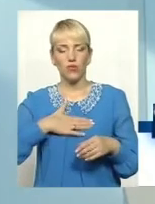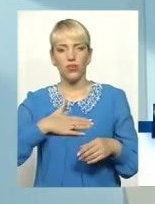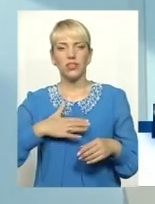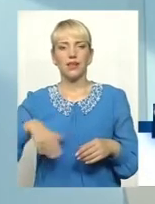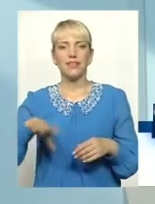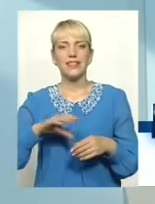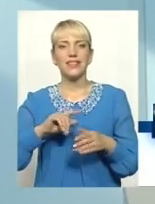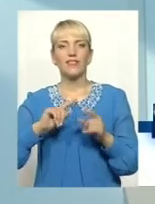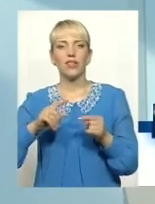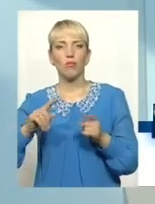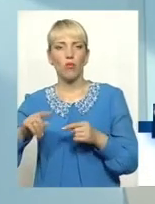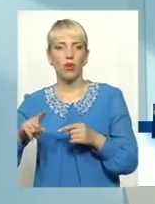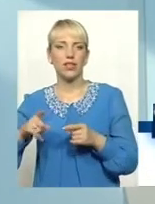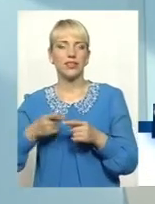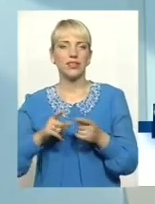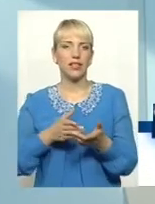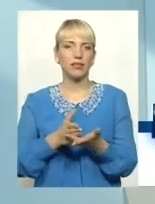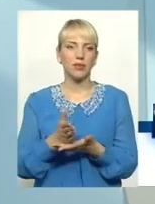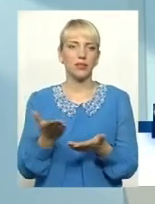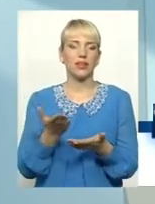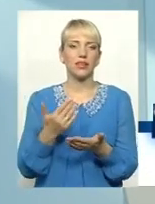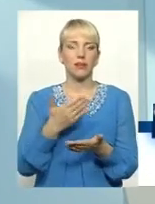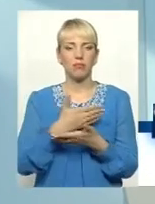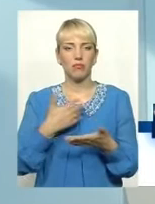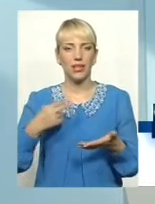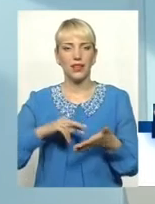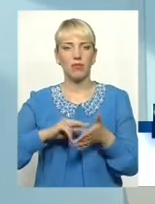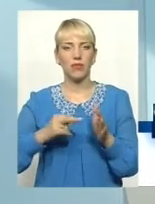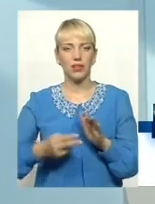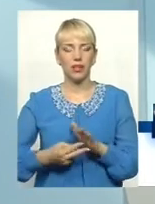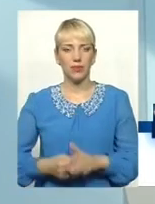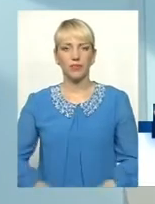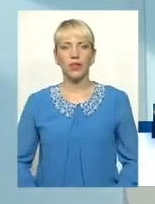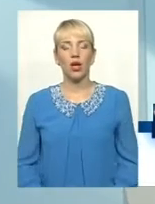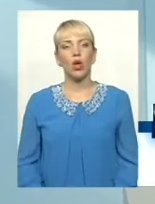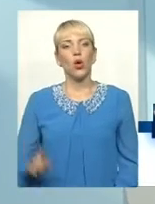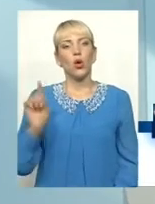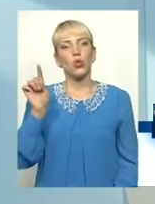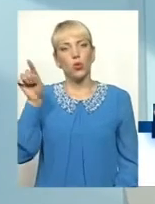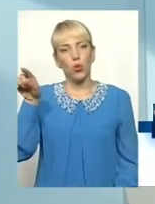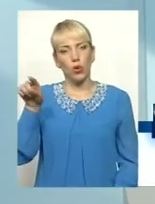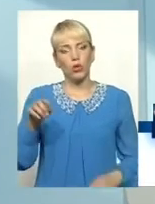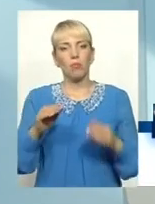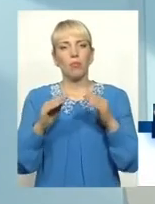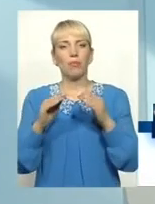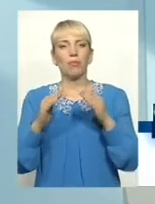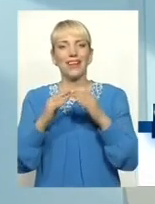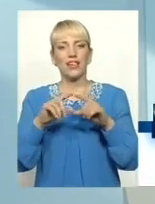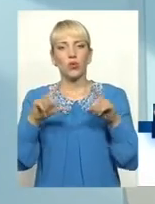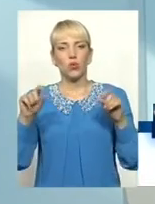ми намітили. Звісно, притулок той, який ми плануємо, він буде трошки в іншому форматі. Там дійсно